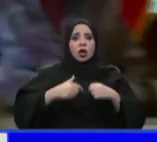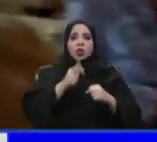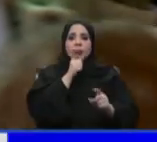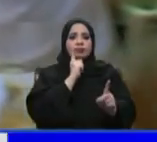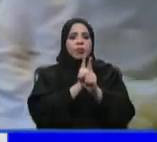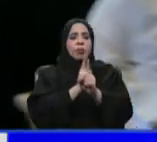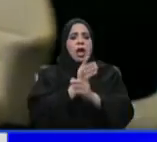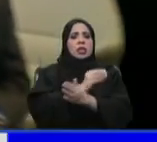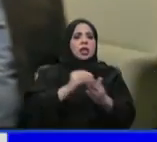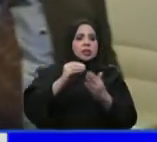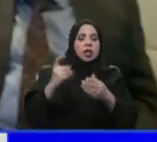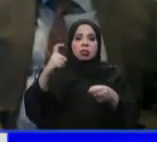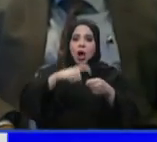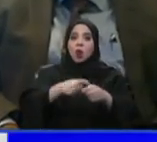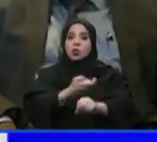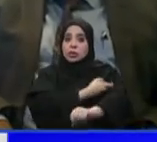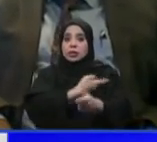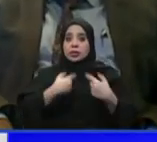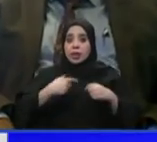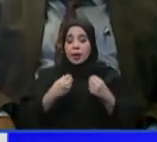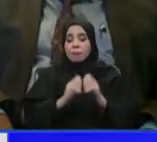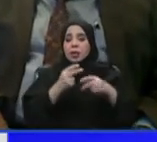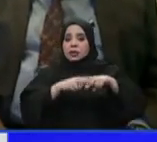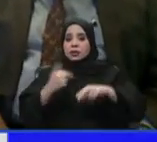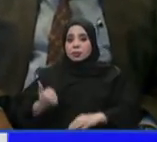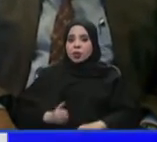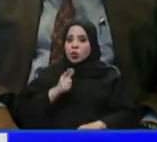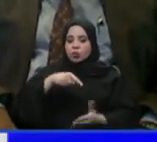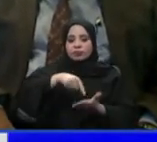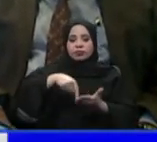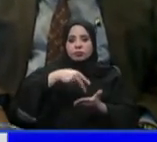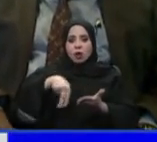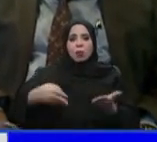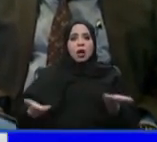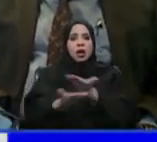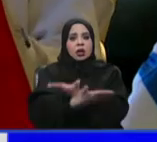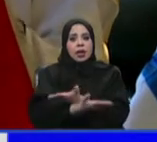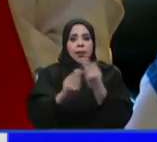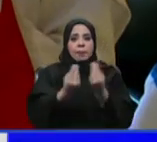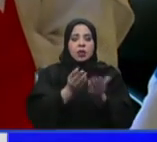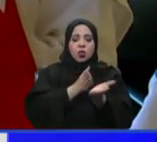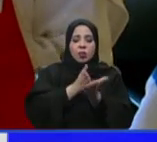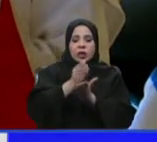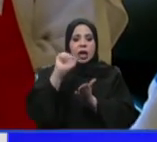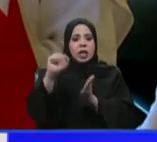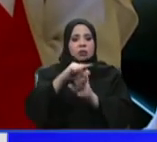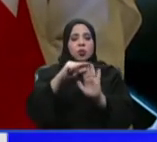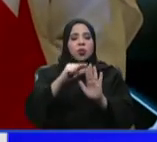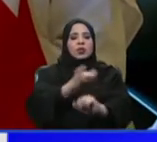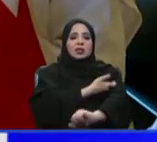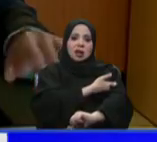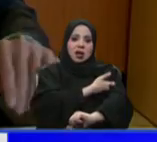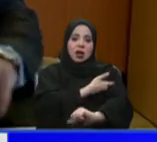اللقاء بتعزيز التعاون الصحي بين البلدين من خلال توقيع مذكرة التفاهم بشأن التعاون في المجال